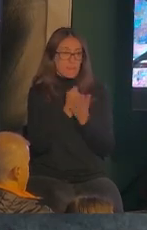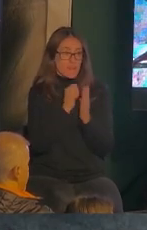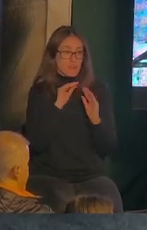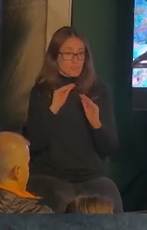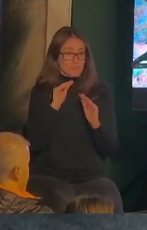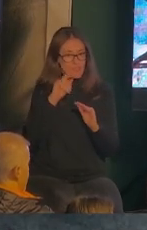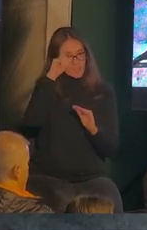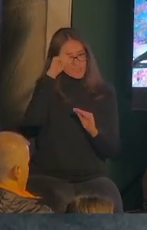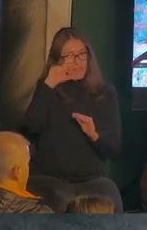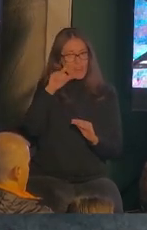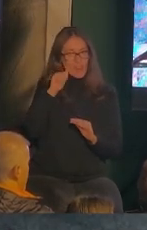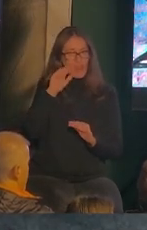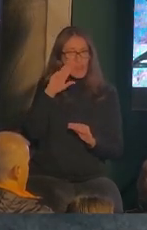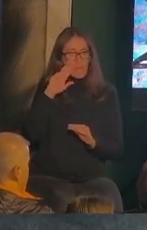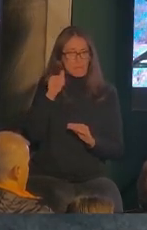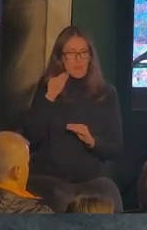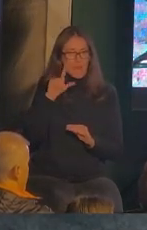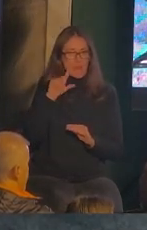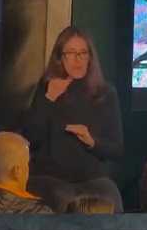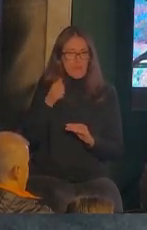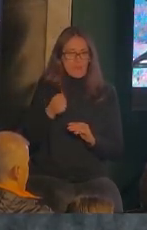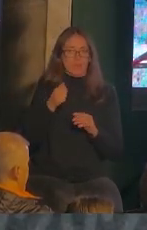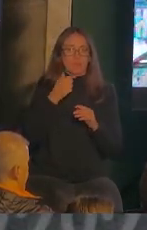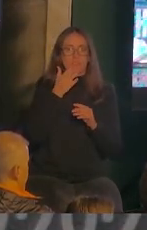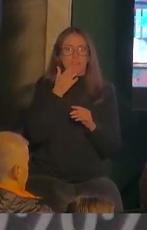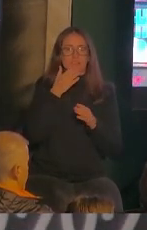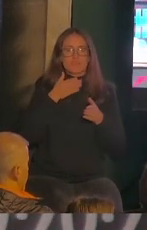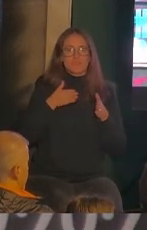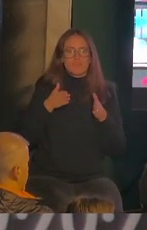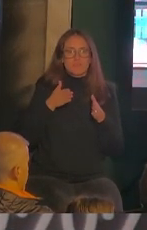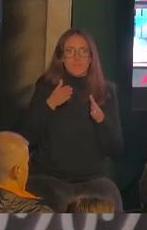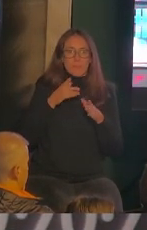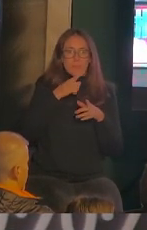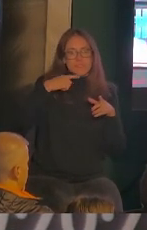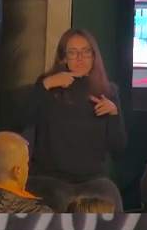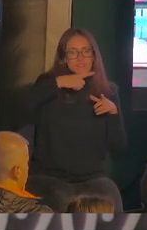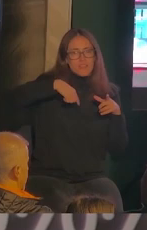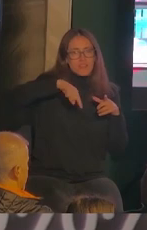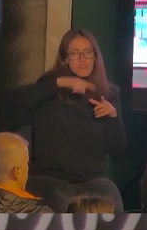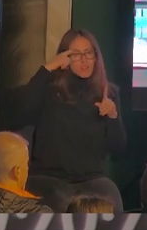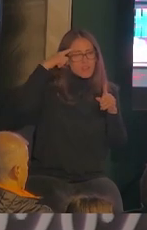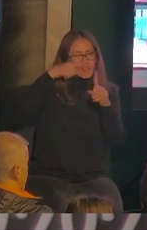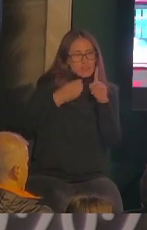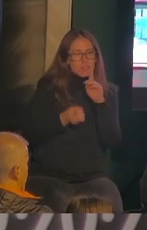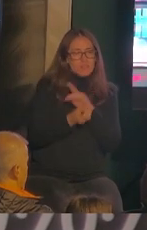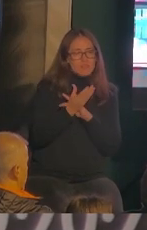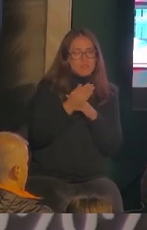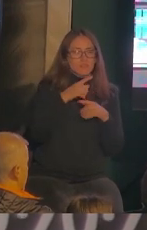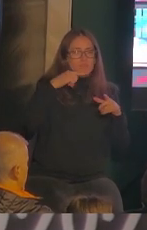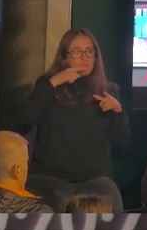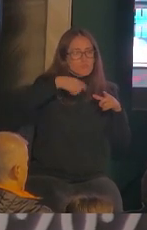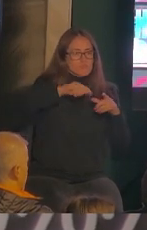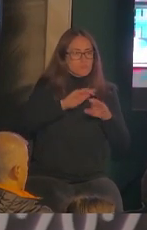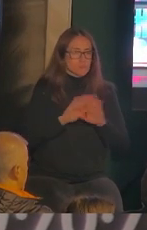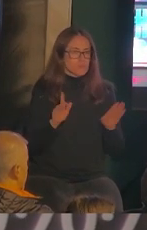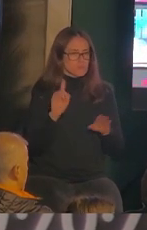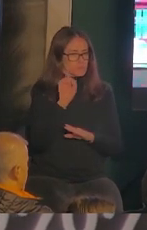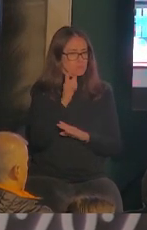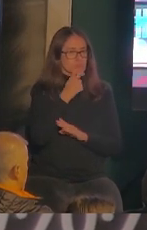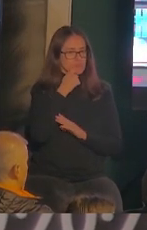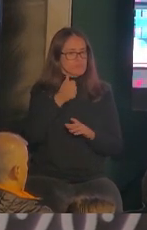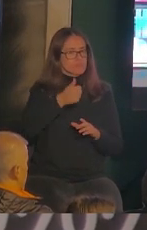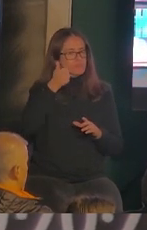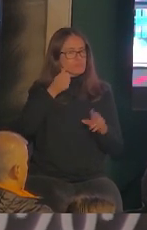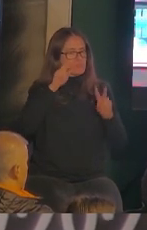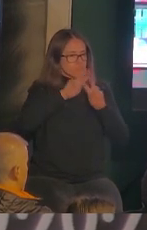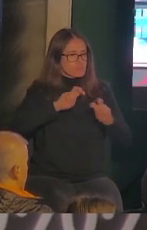Paula. I el seu enfocament de la pastisseria va molt més enllà de la creació simple de postres, sinó que ella doncs,